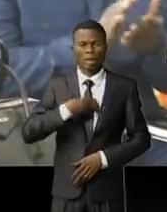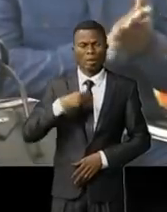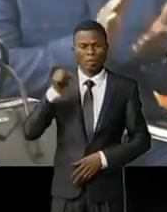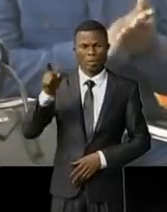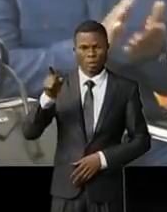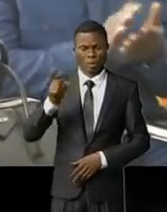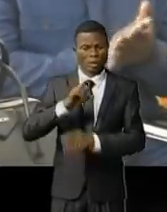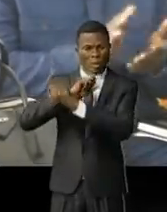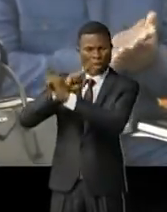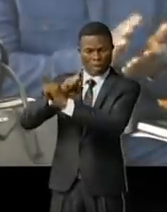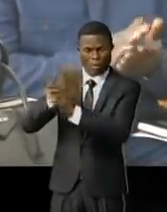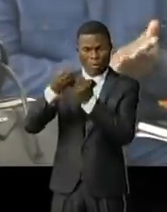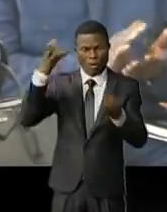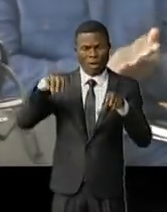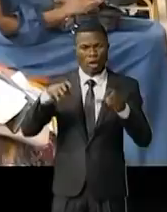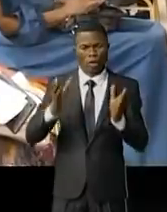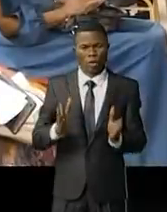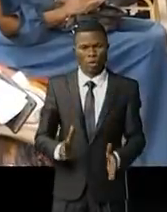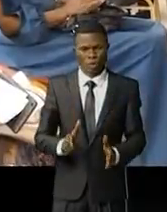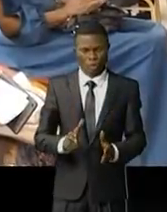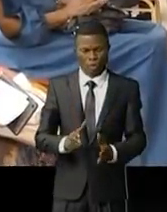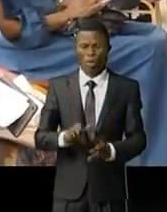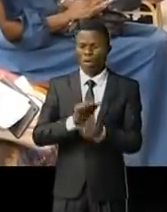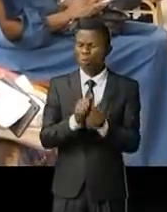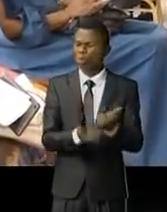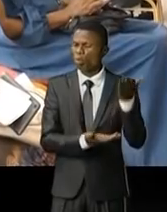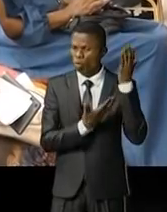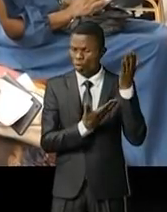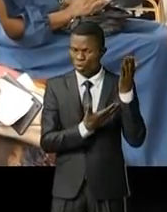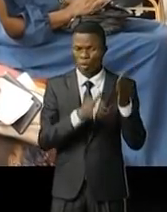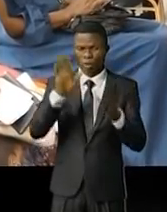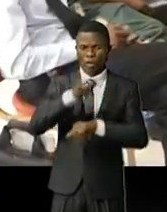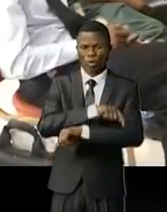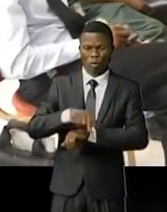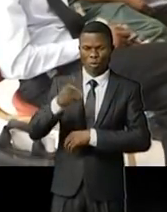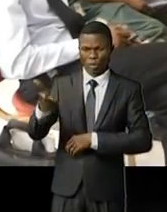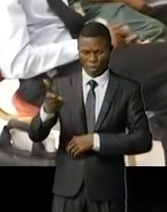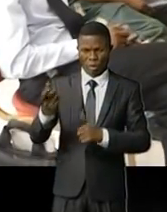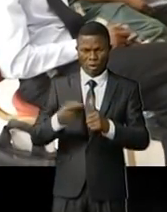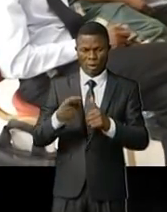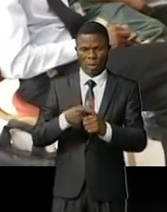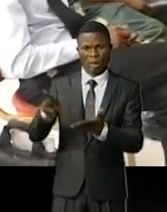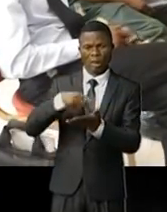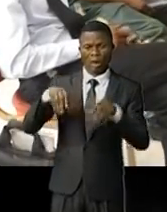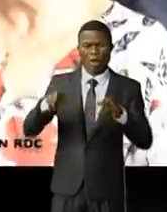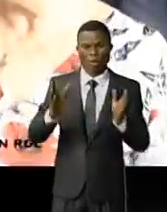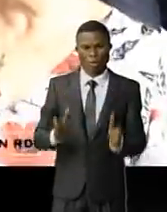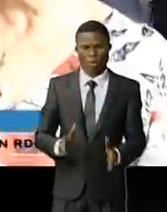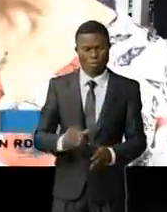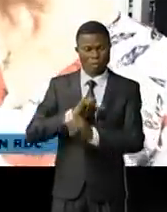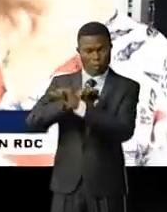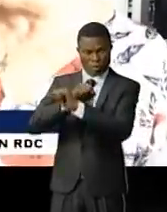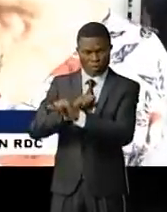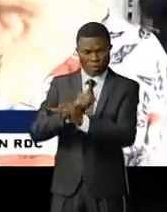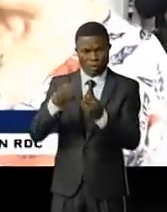que la protection du patrimoine congolais est une préoccupation de son institution, notamment la rumba congolaise. La protection